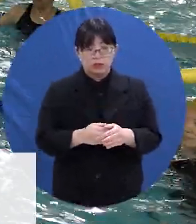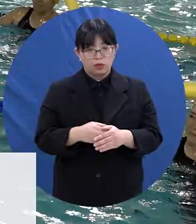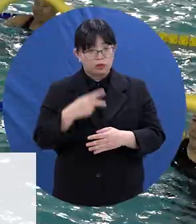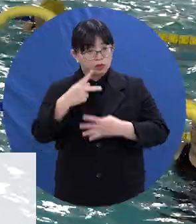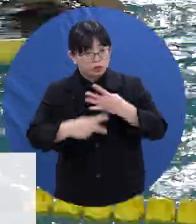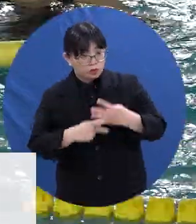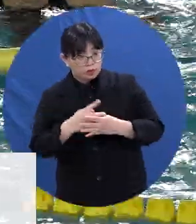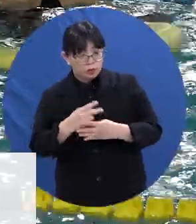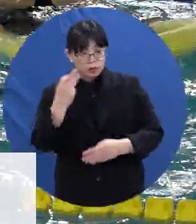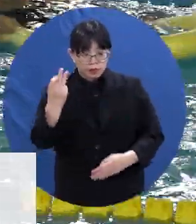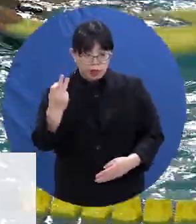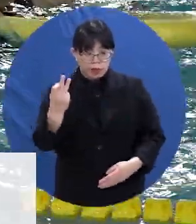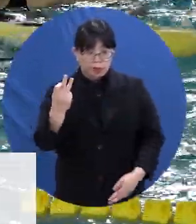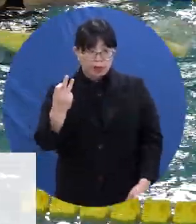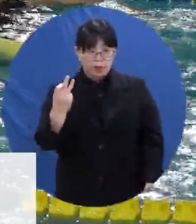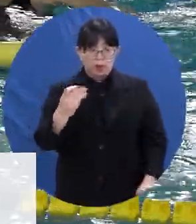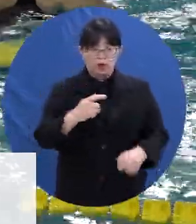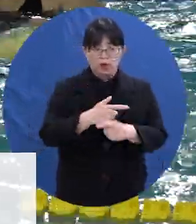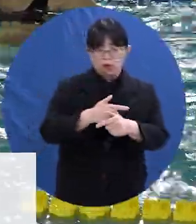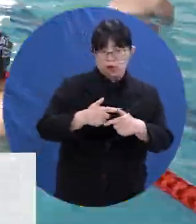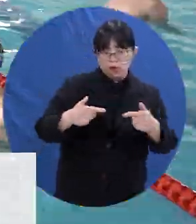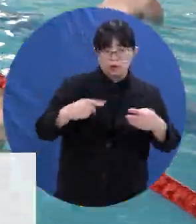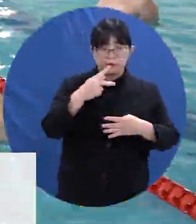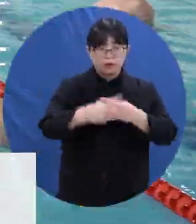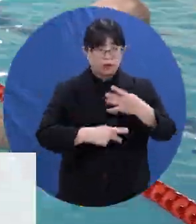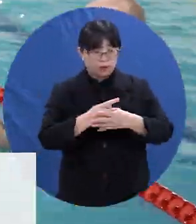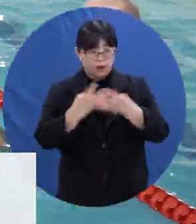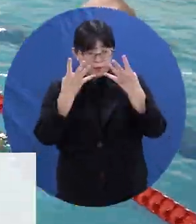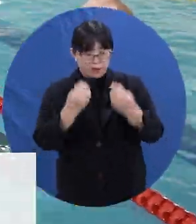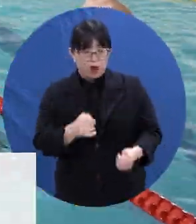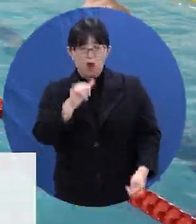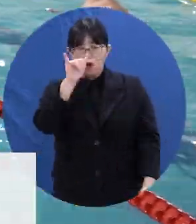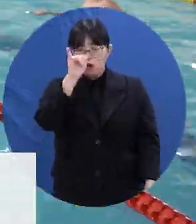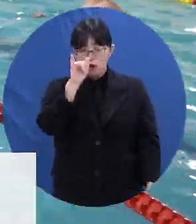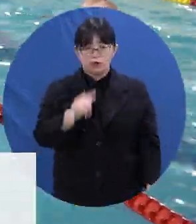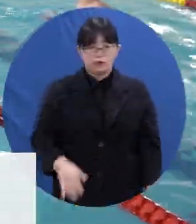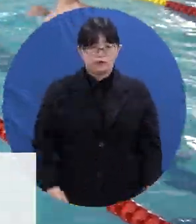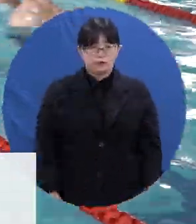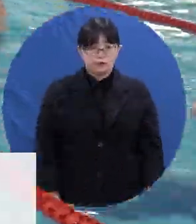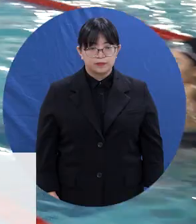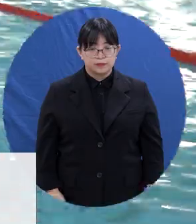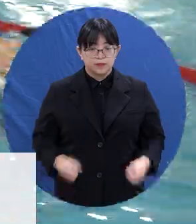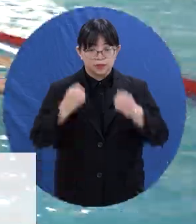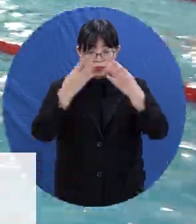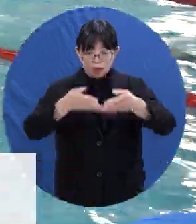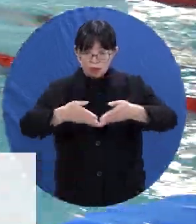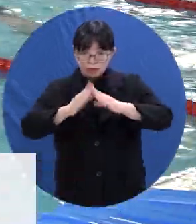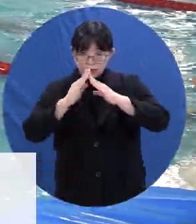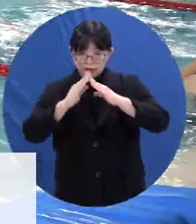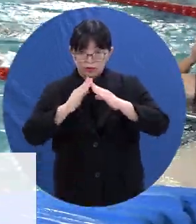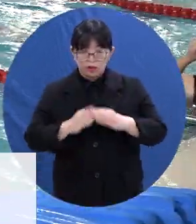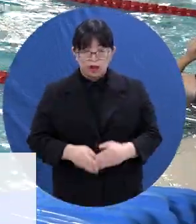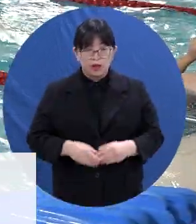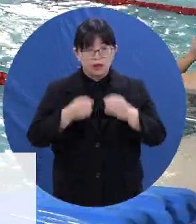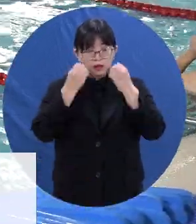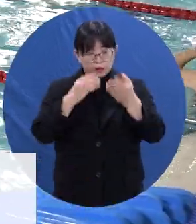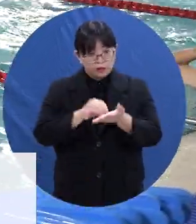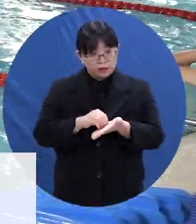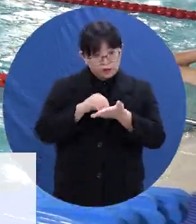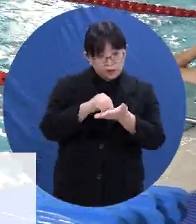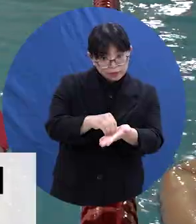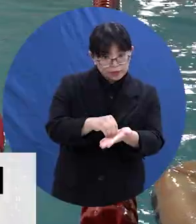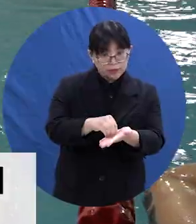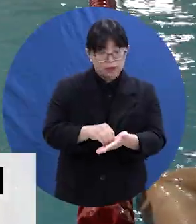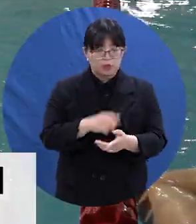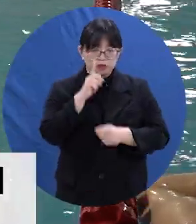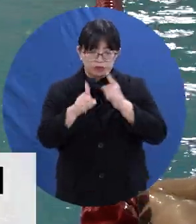새로 생기다 보니까 신규 회원들 추첨할 때 경쟁률이 5대1이었고 이분들은 지금 5대1의 경쟁을 뚫고 지금 운동을 하시는